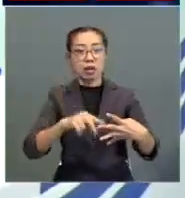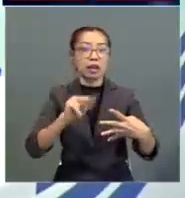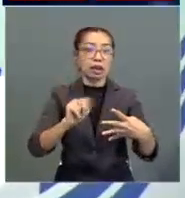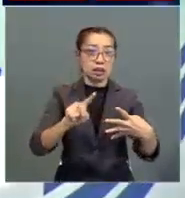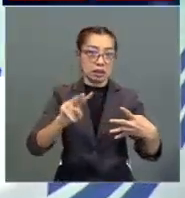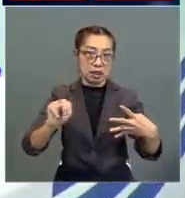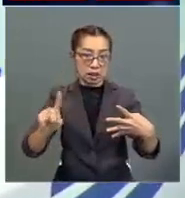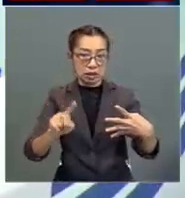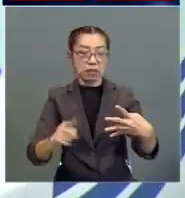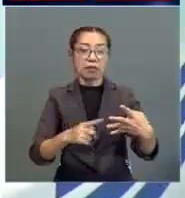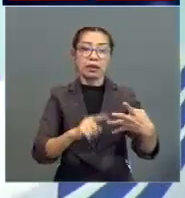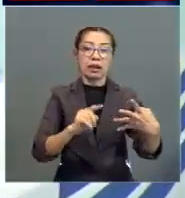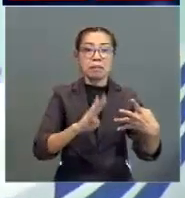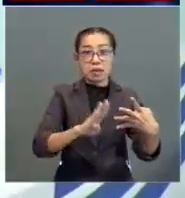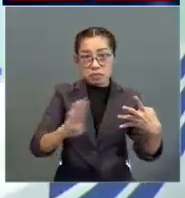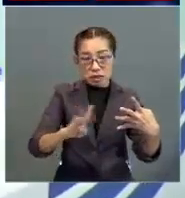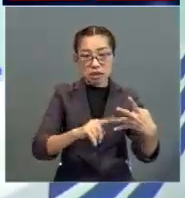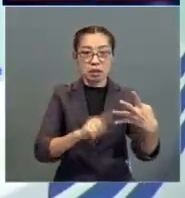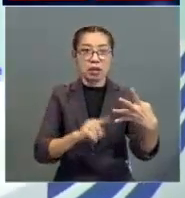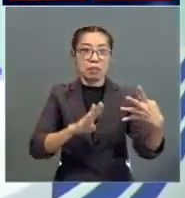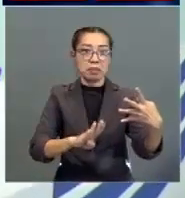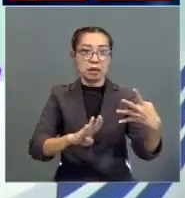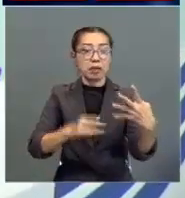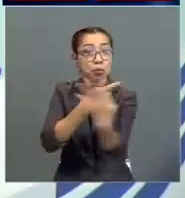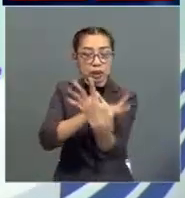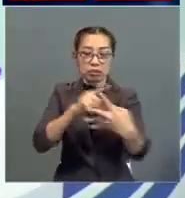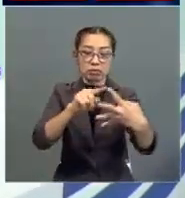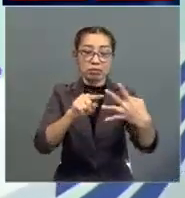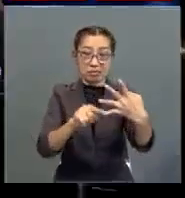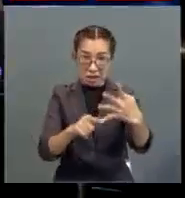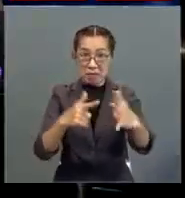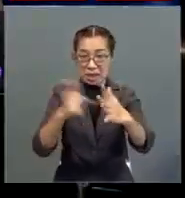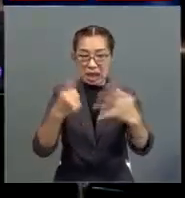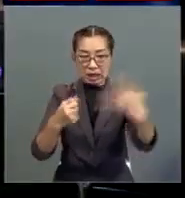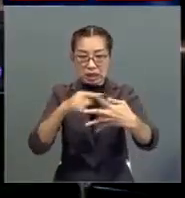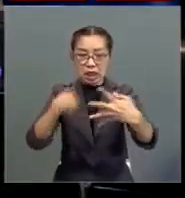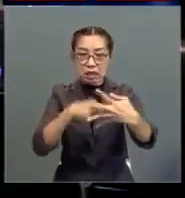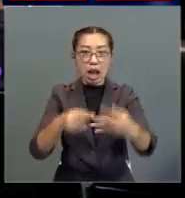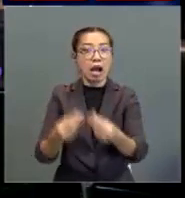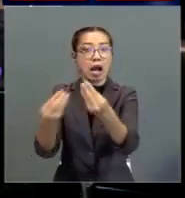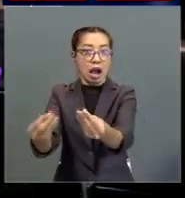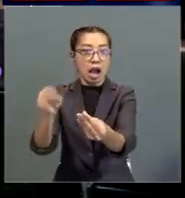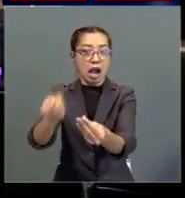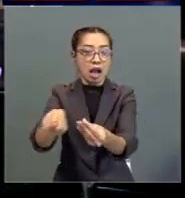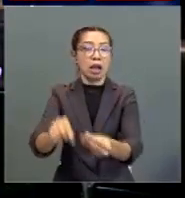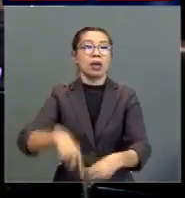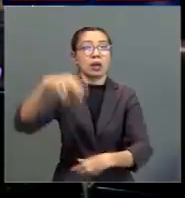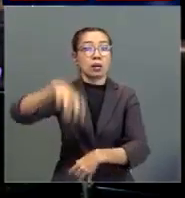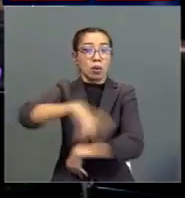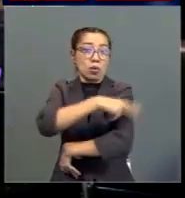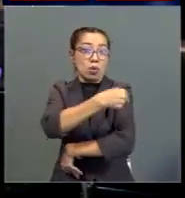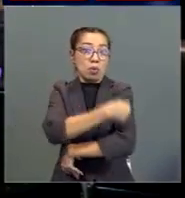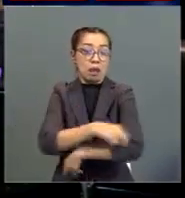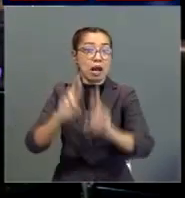H1N1 สายพันธุ์ BB และสายพันธุ์ B ภูเก็ตสำหรับฉีดให้กับบุคลากรทางการแพทย์โรงพยาบาลรามาธิบดีจำ